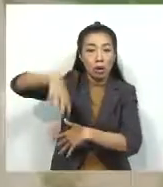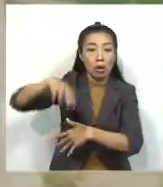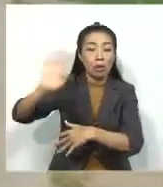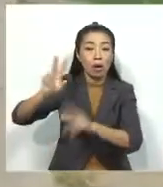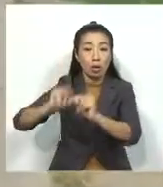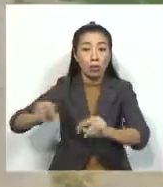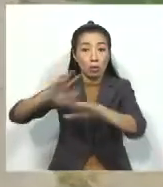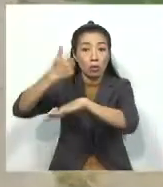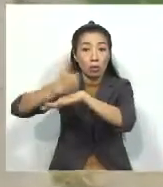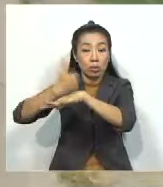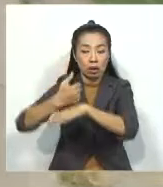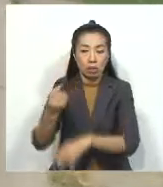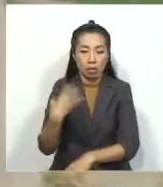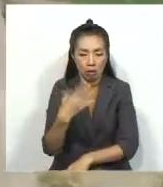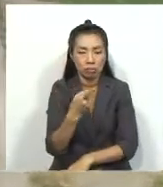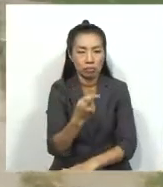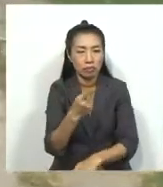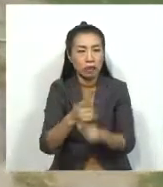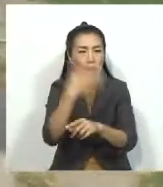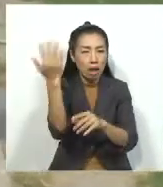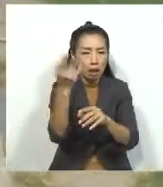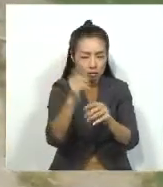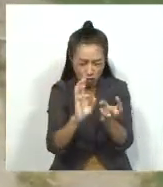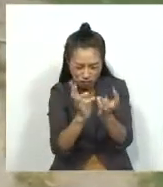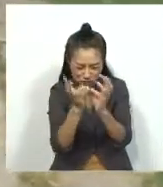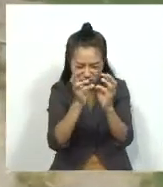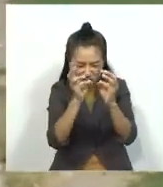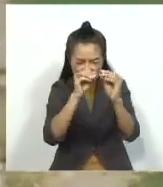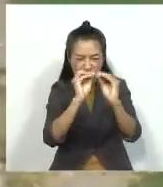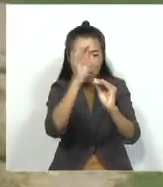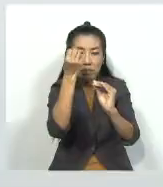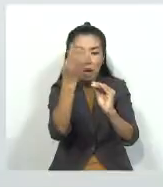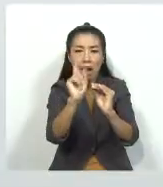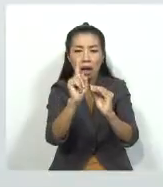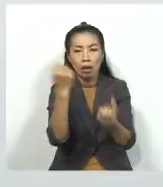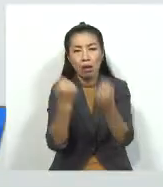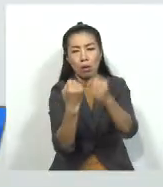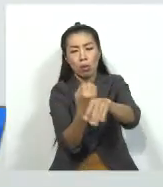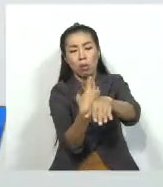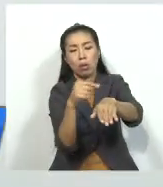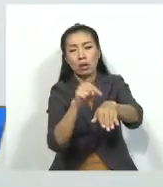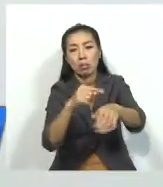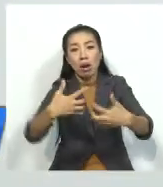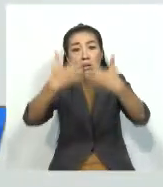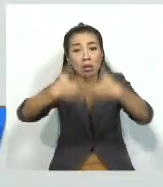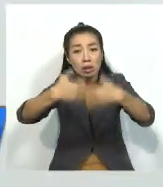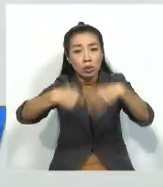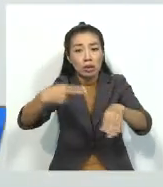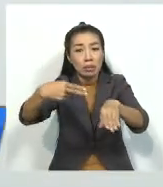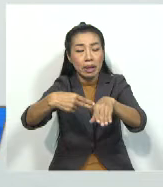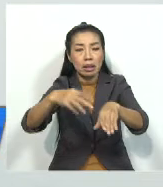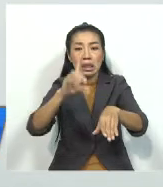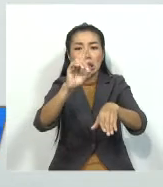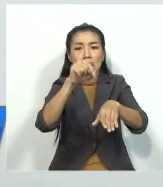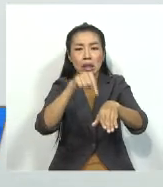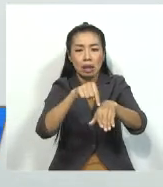ฐมคุณพรศักดิ์ผู้อิ่มบอกว่าฝุ่นละอองที่เกิดขึ้นส่วนใหญ่มาจากขม่าวควันดำของรถยนต์ที่ใช้เครื่องยนต์ดีเซลรวมถึง